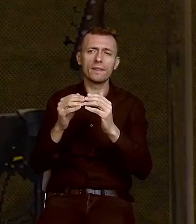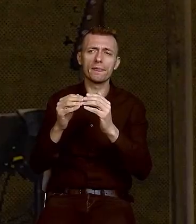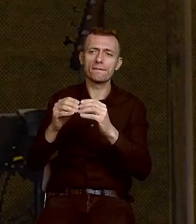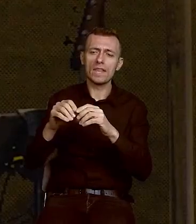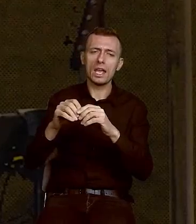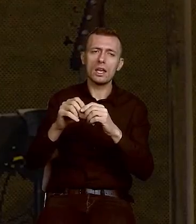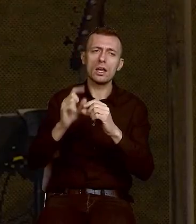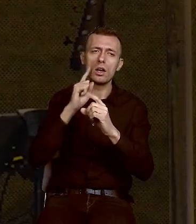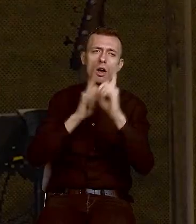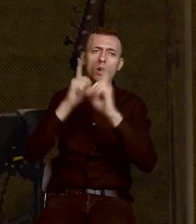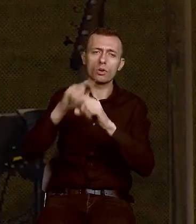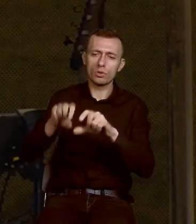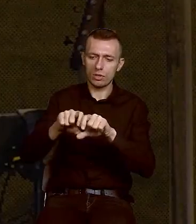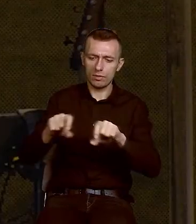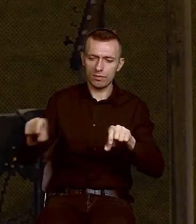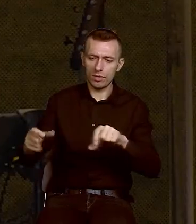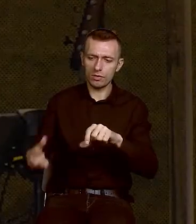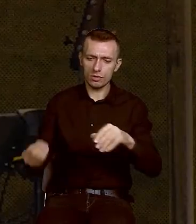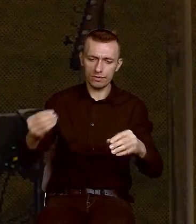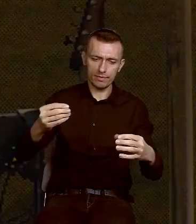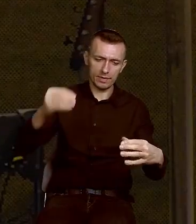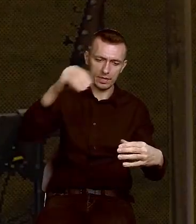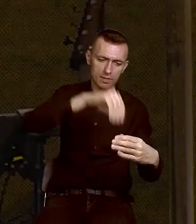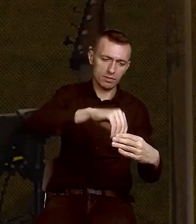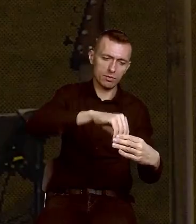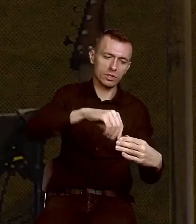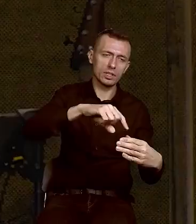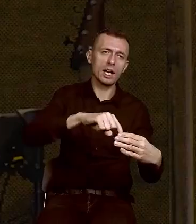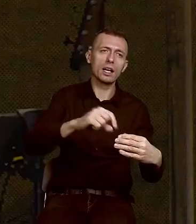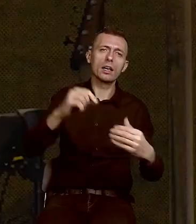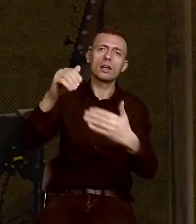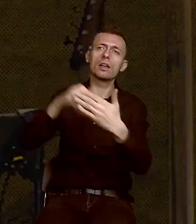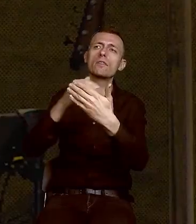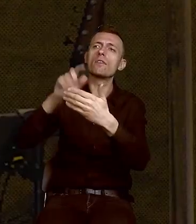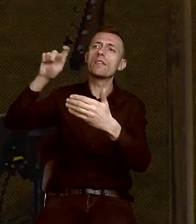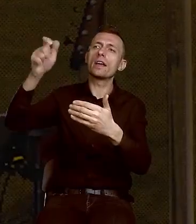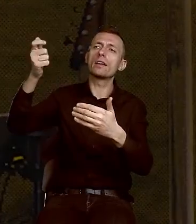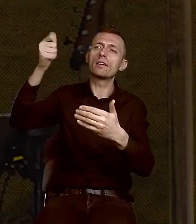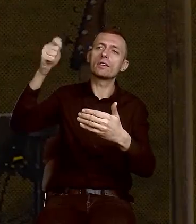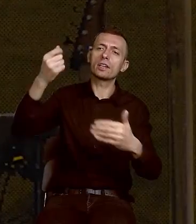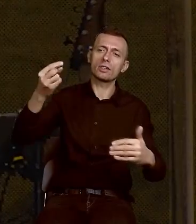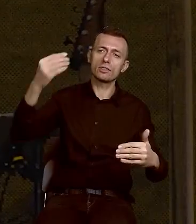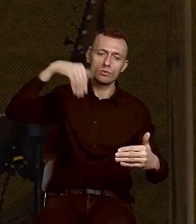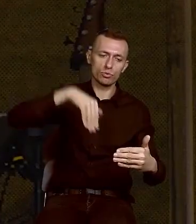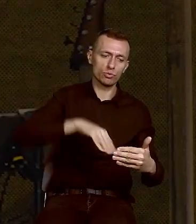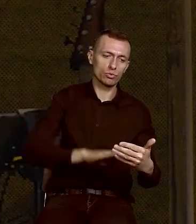Napływająca czysta woda wypłucze mętną wodę i jeśli wąż ogrodowy